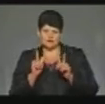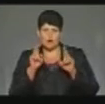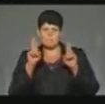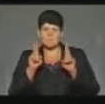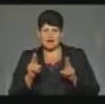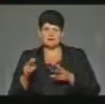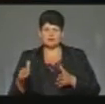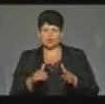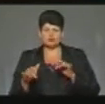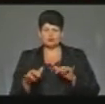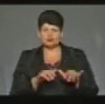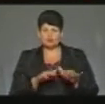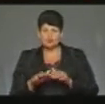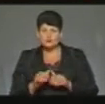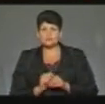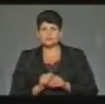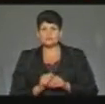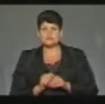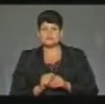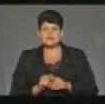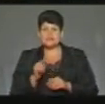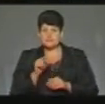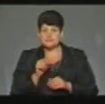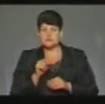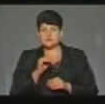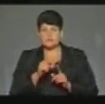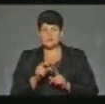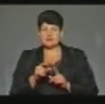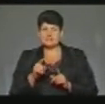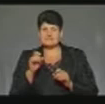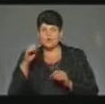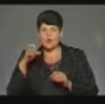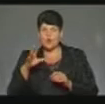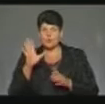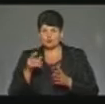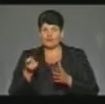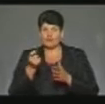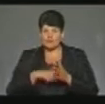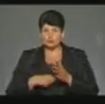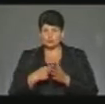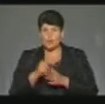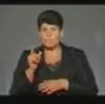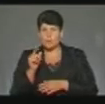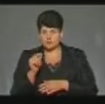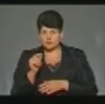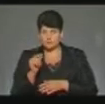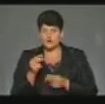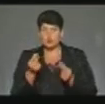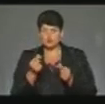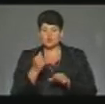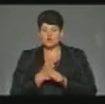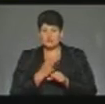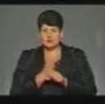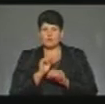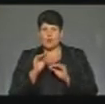повідомила речниця патрульної поліції Катерина Басалига. За її словами, світлофори будуть вимкнені до понеділка. Кошторис робіт по